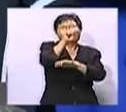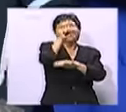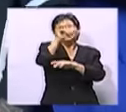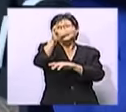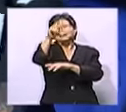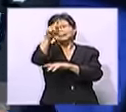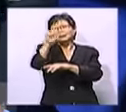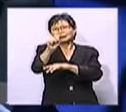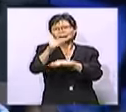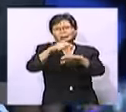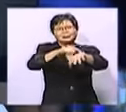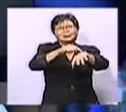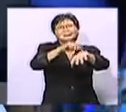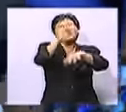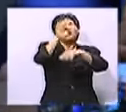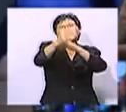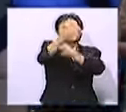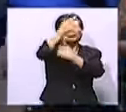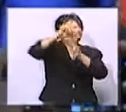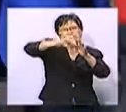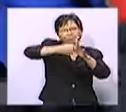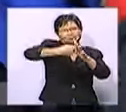Arena bermula jam 8 pagi.